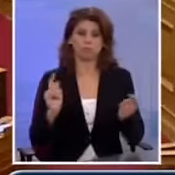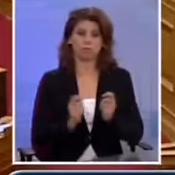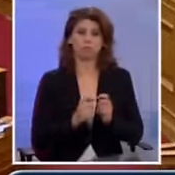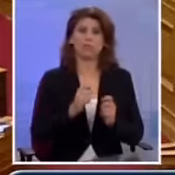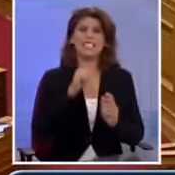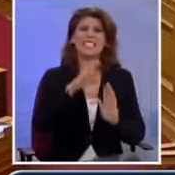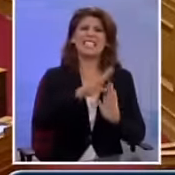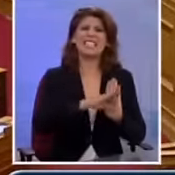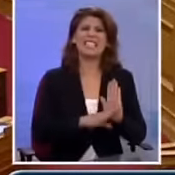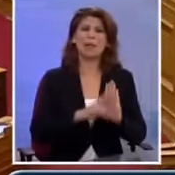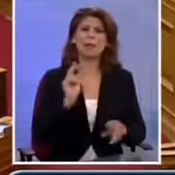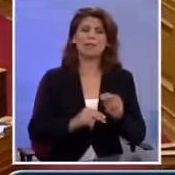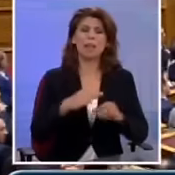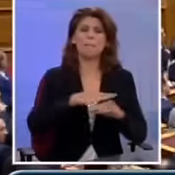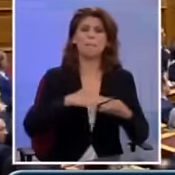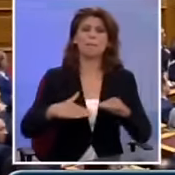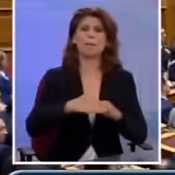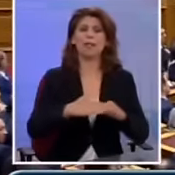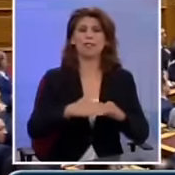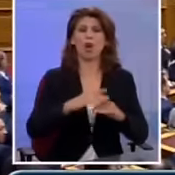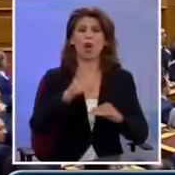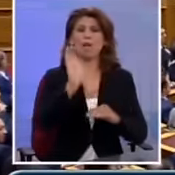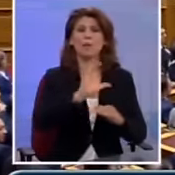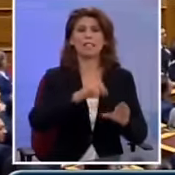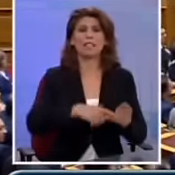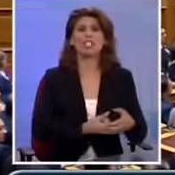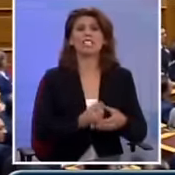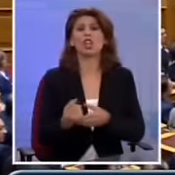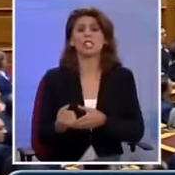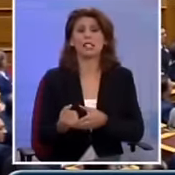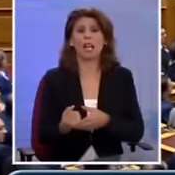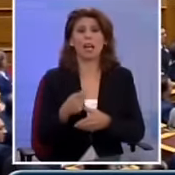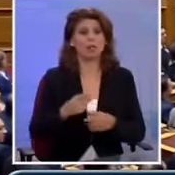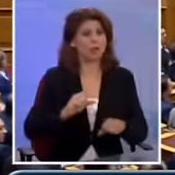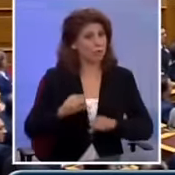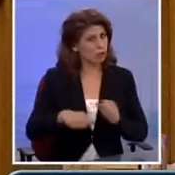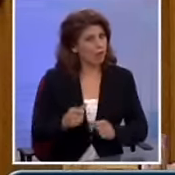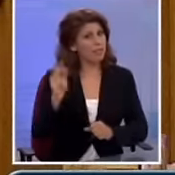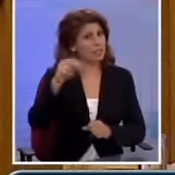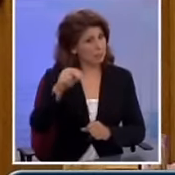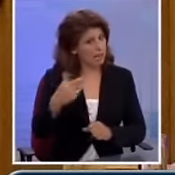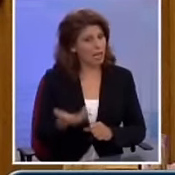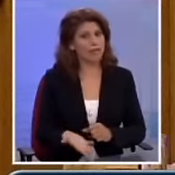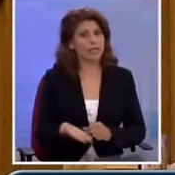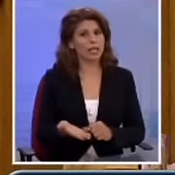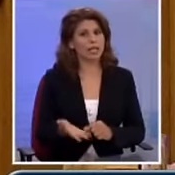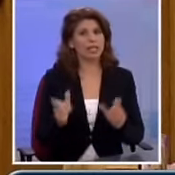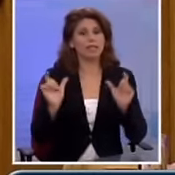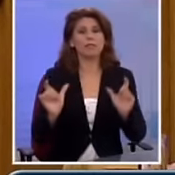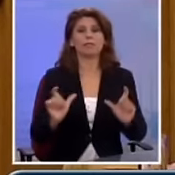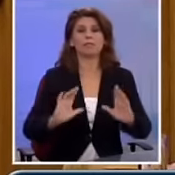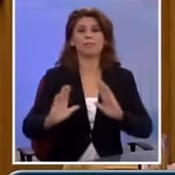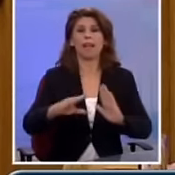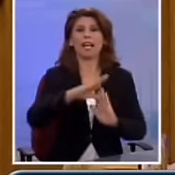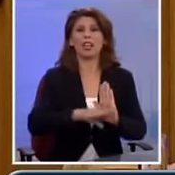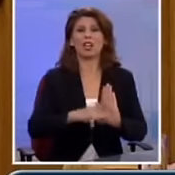λιτότητα σε επίπεδο Ευρωπαϊκής Ένωσης. Προσπάθειες που έχουν δυστυχώς αξιοποιηθεί για να θωρακιστεί με